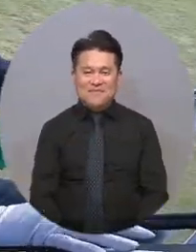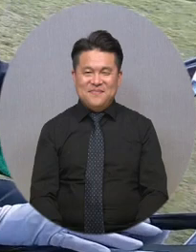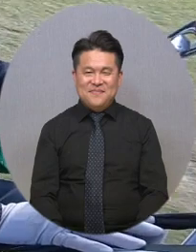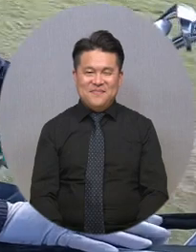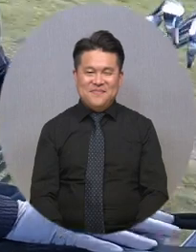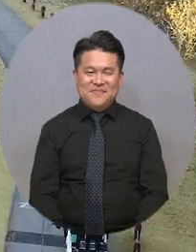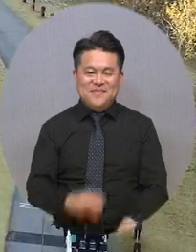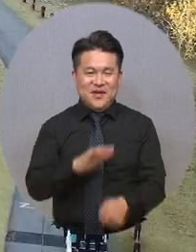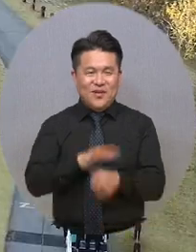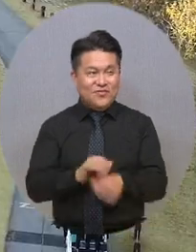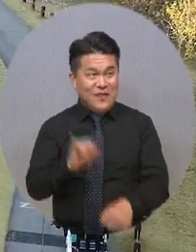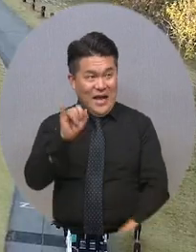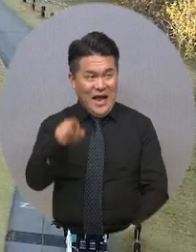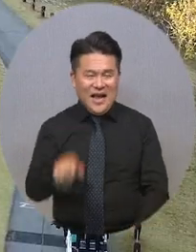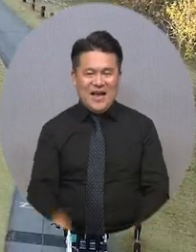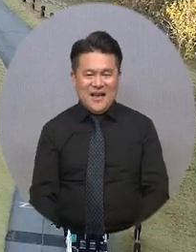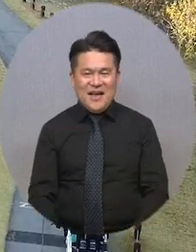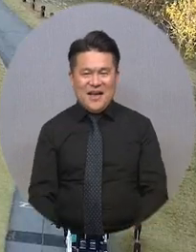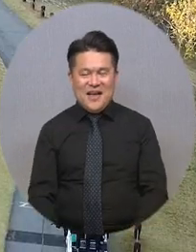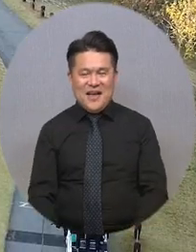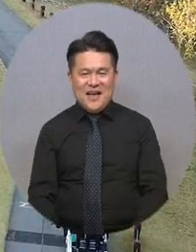거북이 누나.